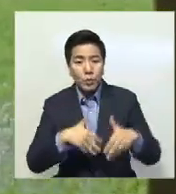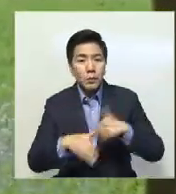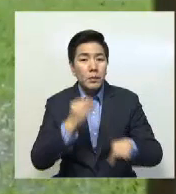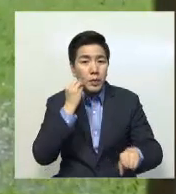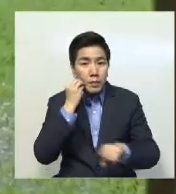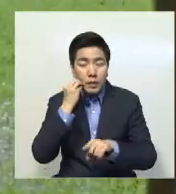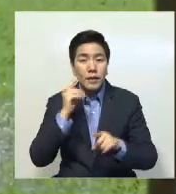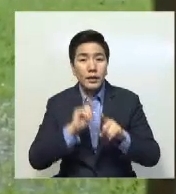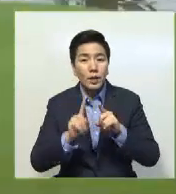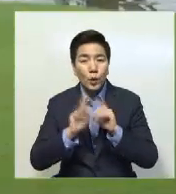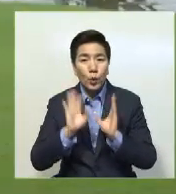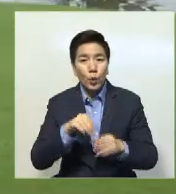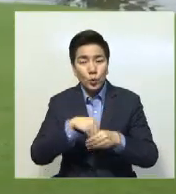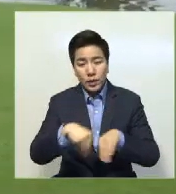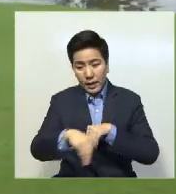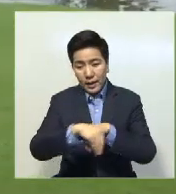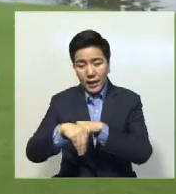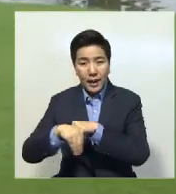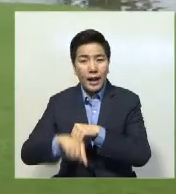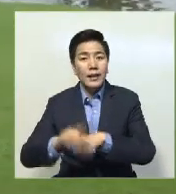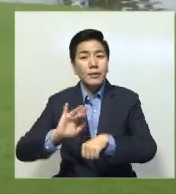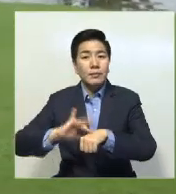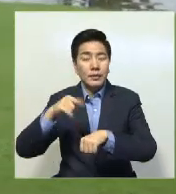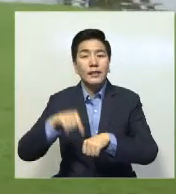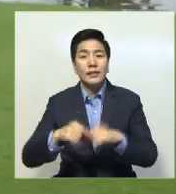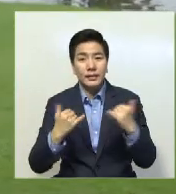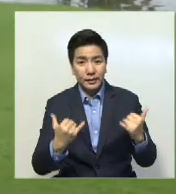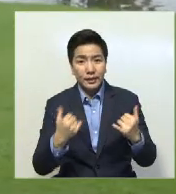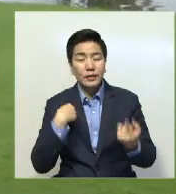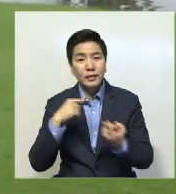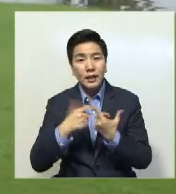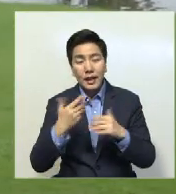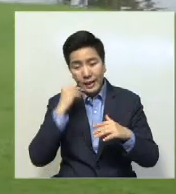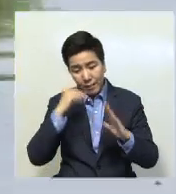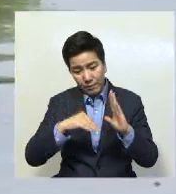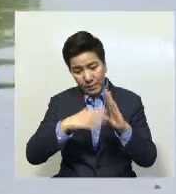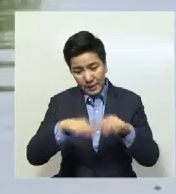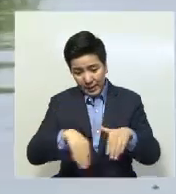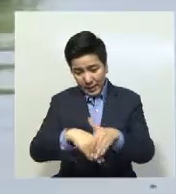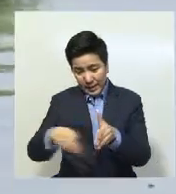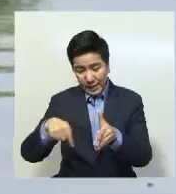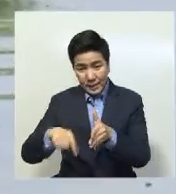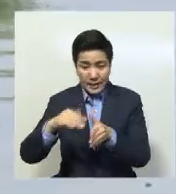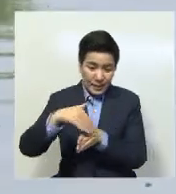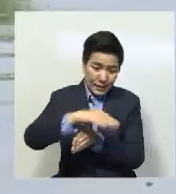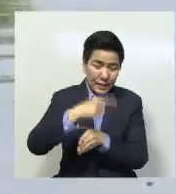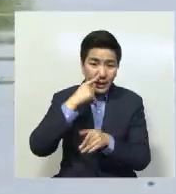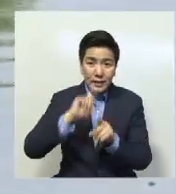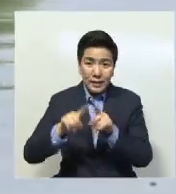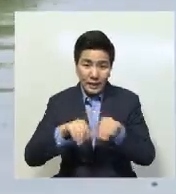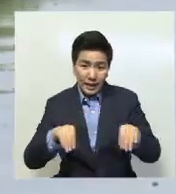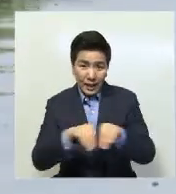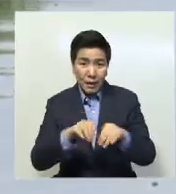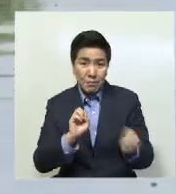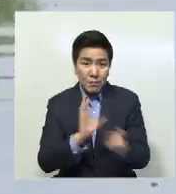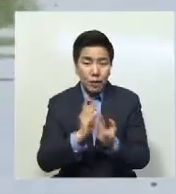ยเฉพาะกลุ่มชาวบ้านที่อาศัยอยู่ติดกับบริเวณพื้นที่อุทยานแห่งชาติแก่งกระจานบริเวณเหนือเขื่อนที่ได้รับผลกระทบจากปริมาณน้ำที่เกิ